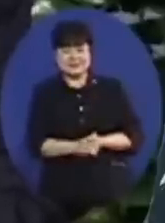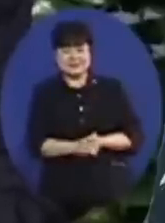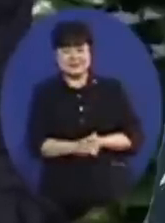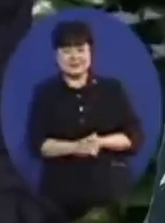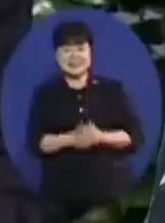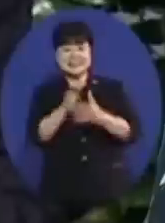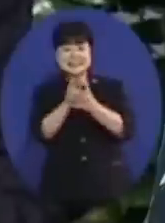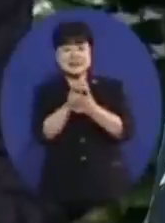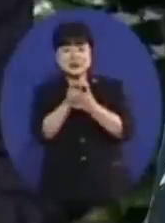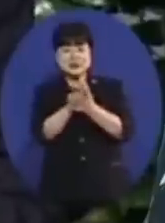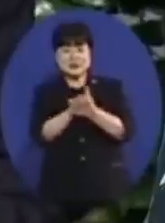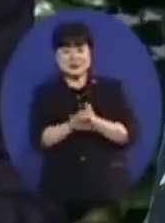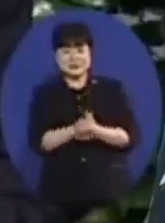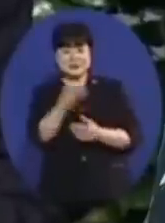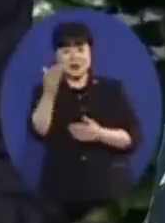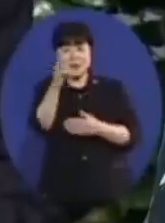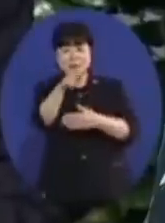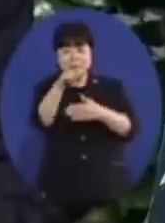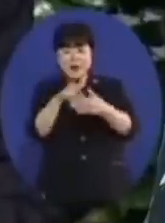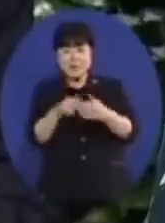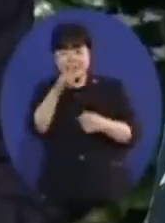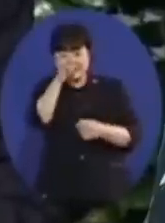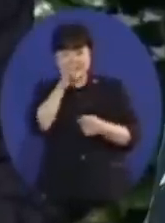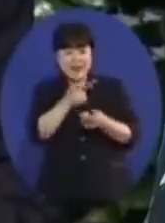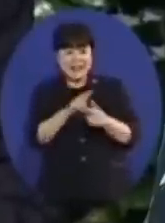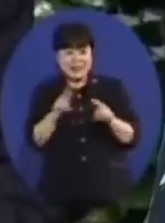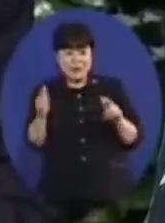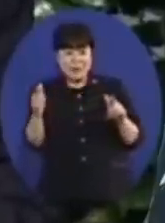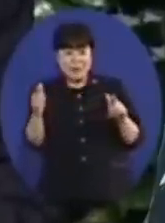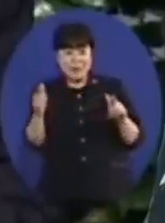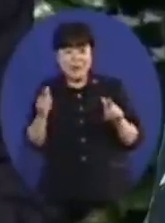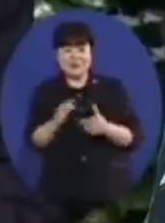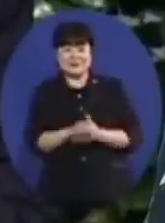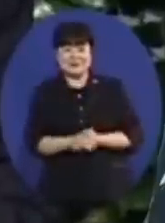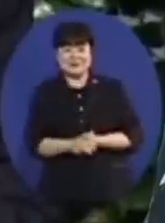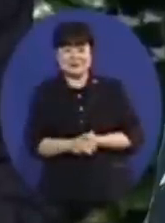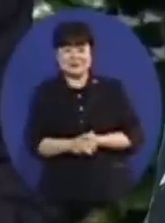이 친구들이 여러분 마음속에만 있는 것이 아닙니다